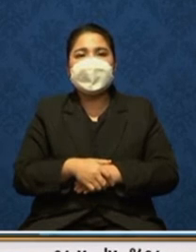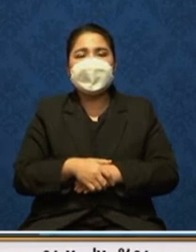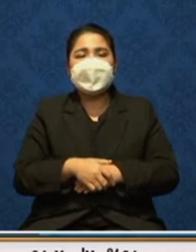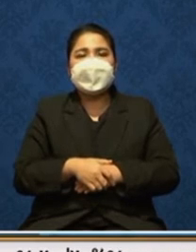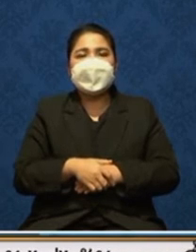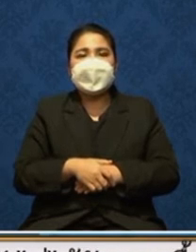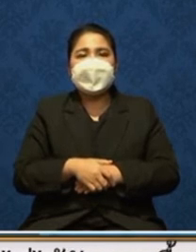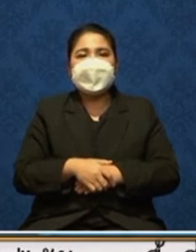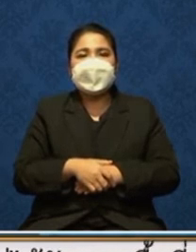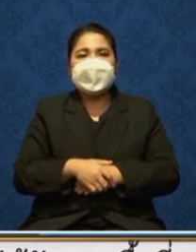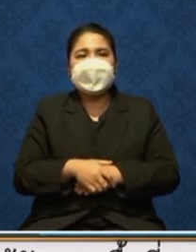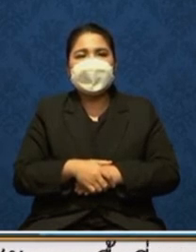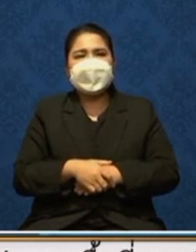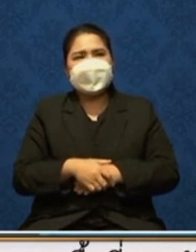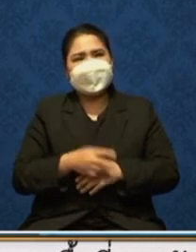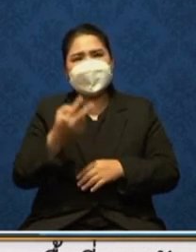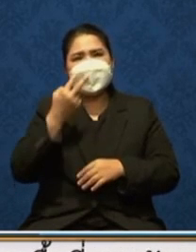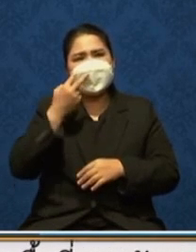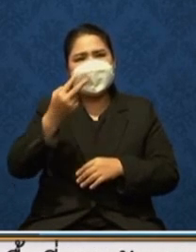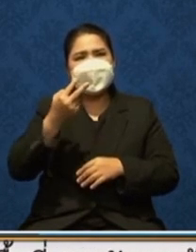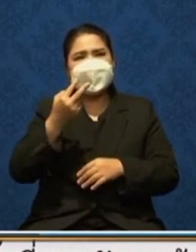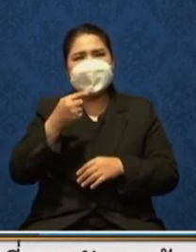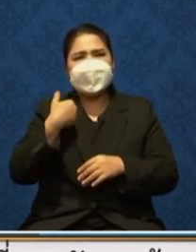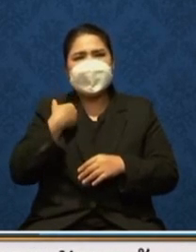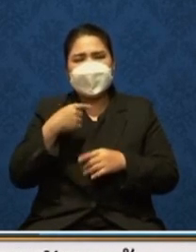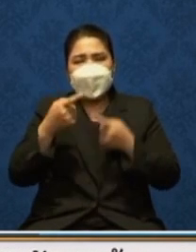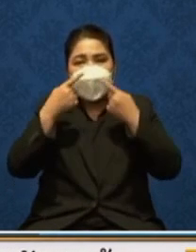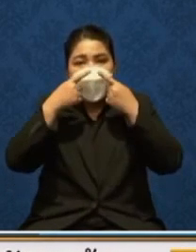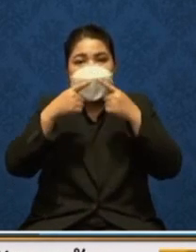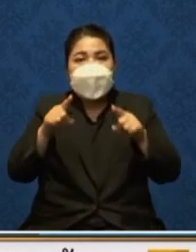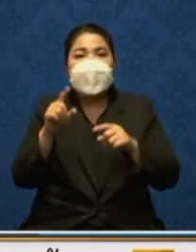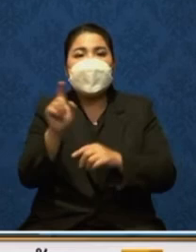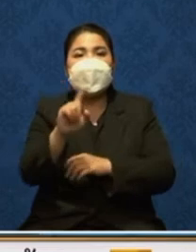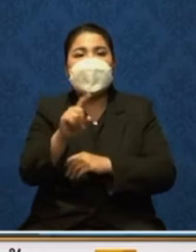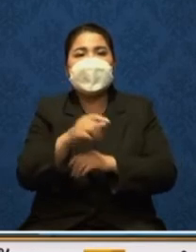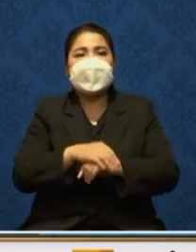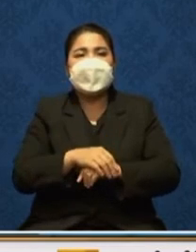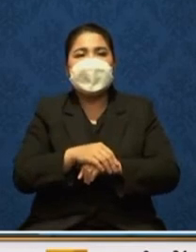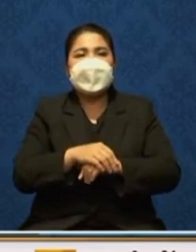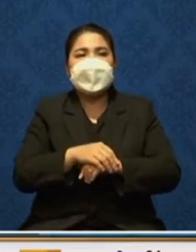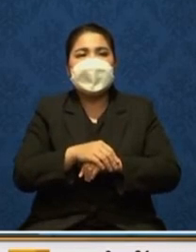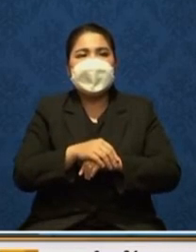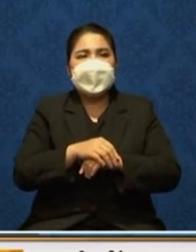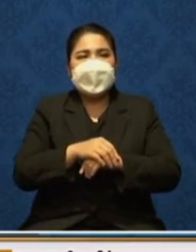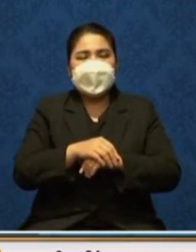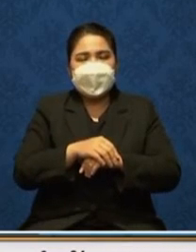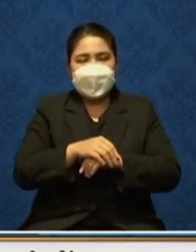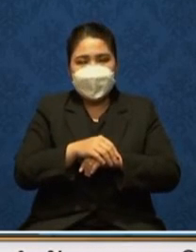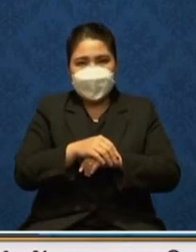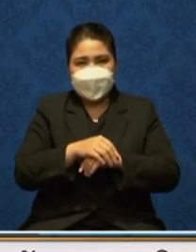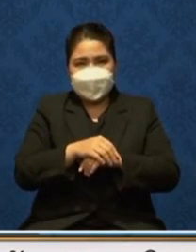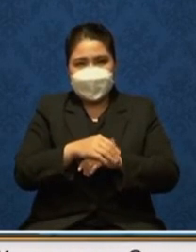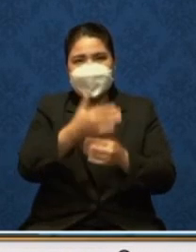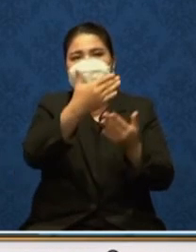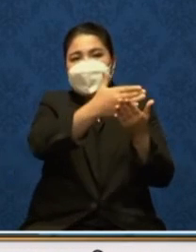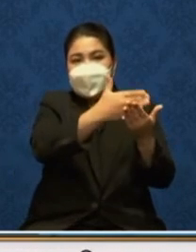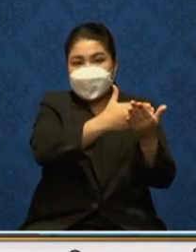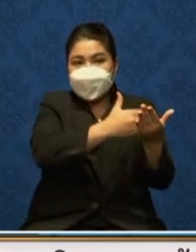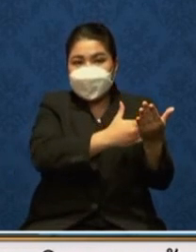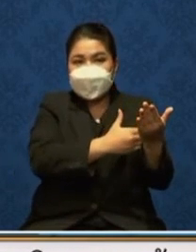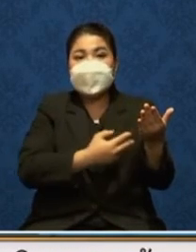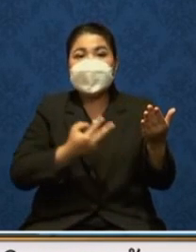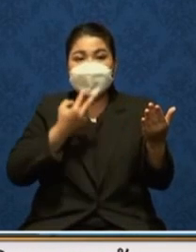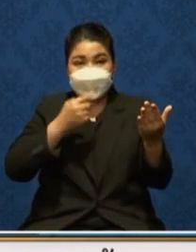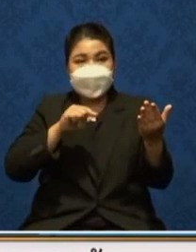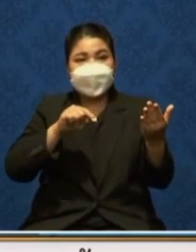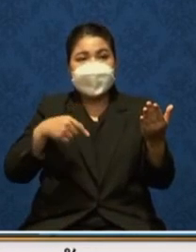กินปากแปกคร ถประทานแลวก็ประกดว่าเกืบทกงานทท่านประทานเห็อยู่นนะครับมีคู่เทีย